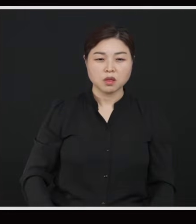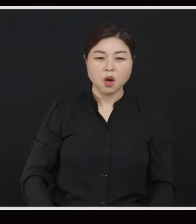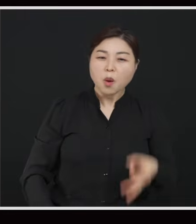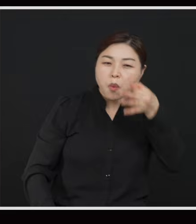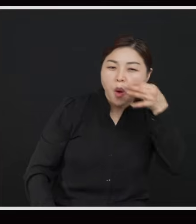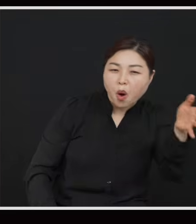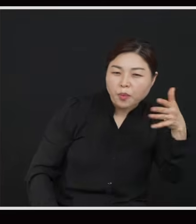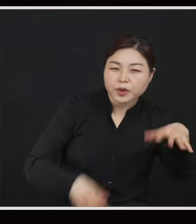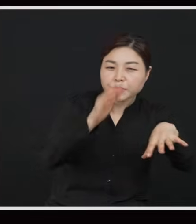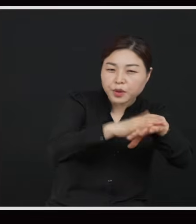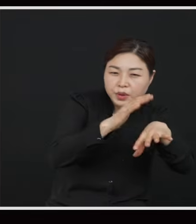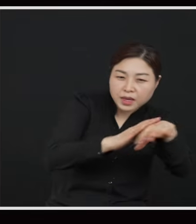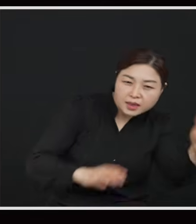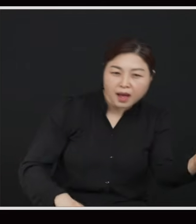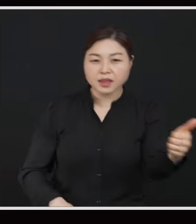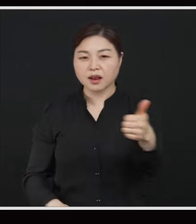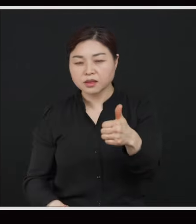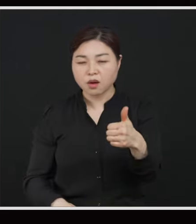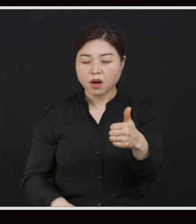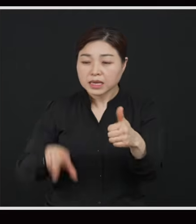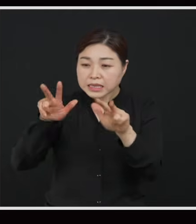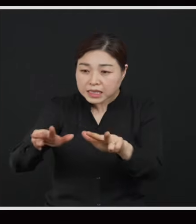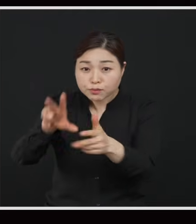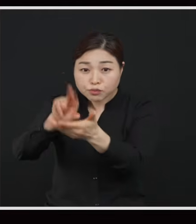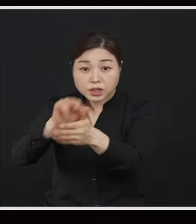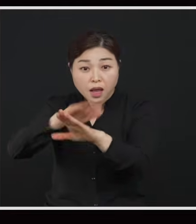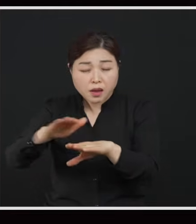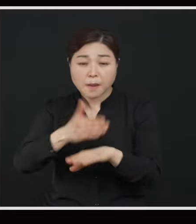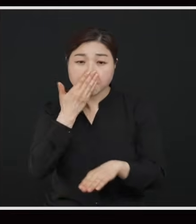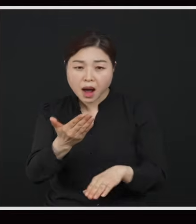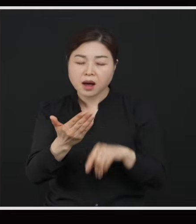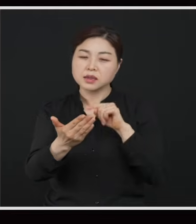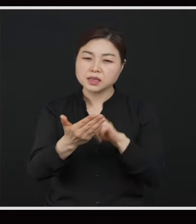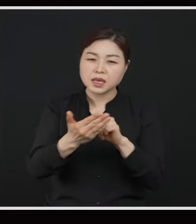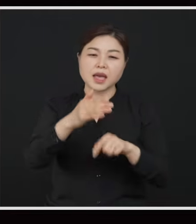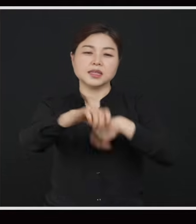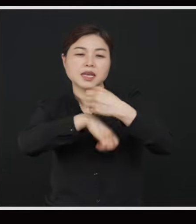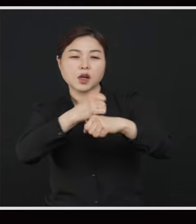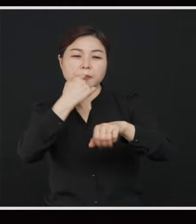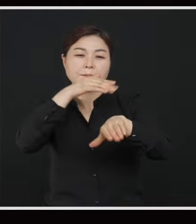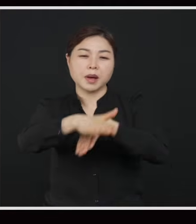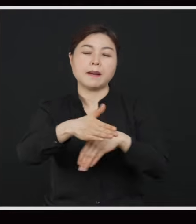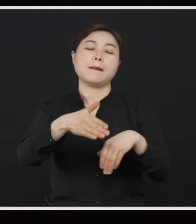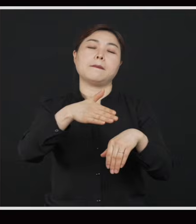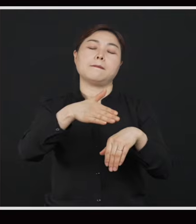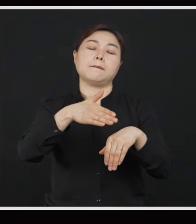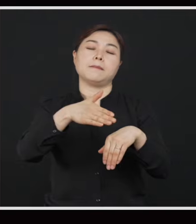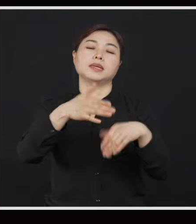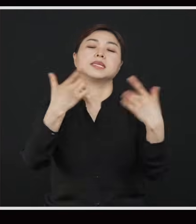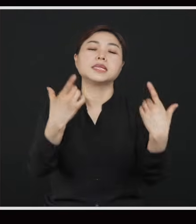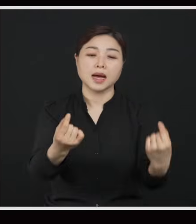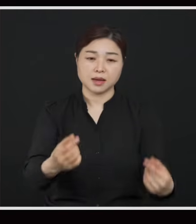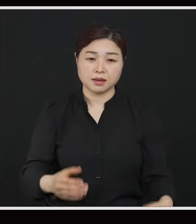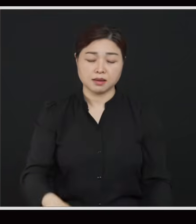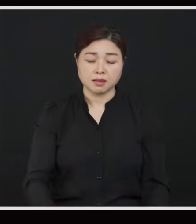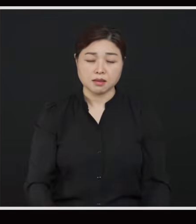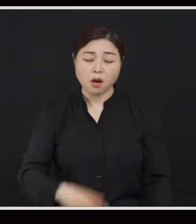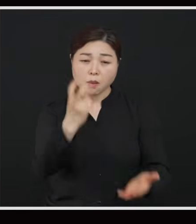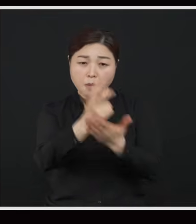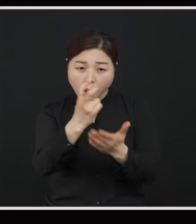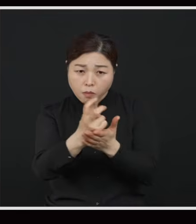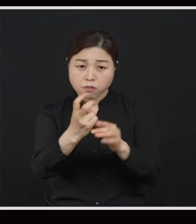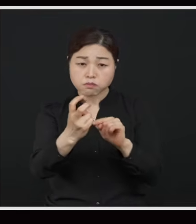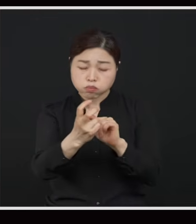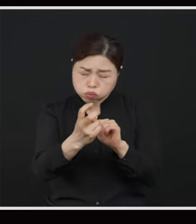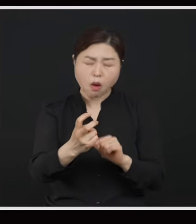그러면 보이지 않는 손이 나타나가지고 해결해 줄 거야. 그게 자본주의잖아. 그래서 규제 철폐를 하면서 사람들이